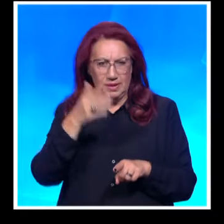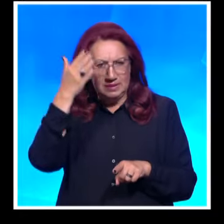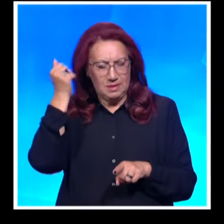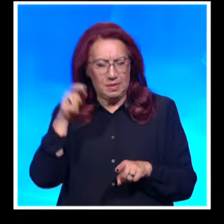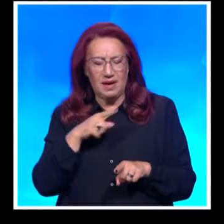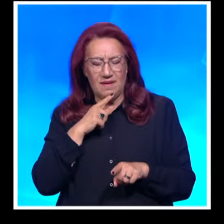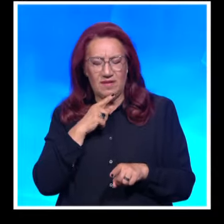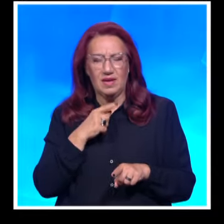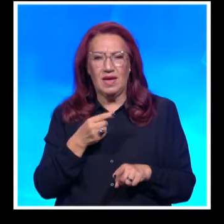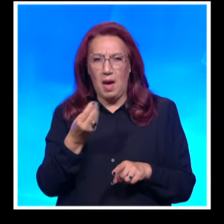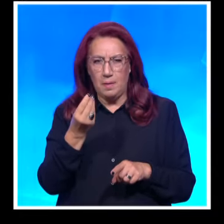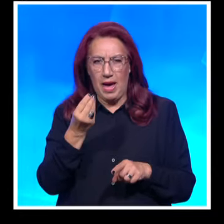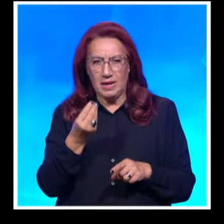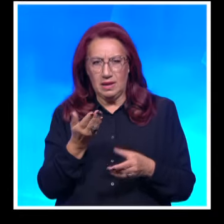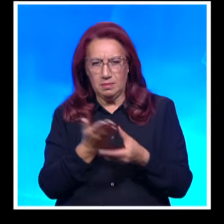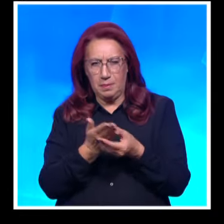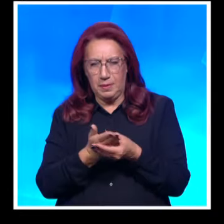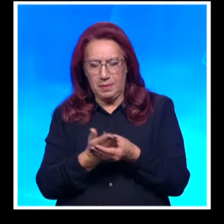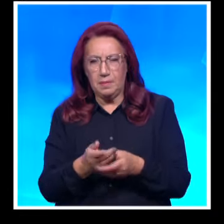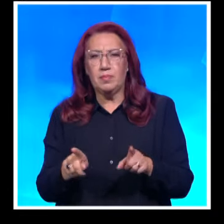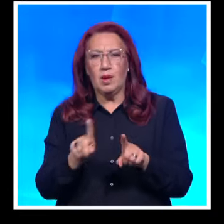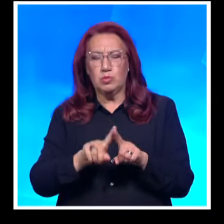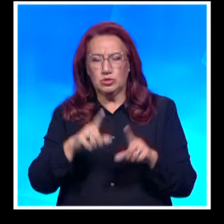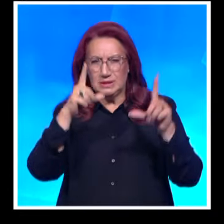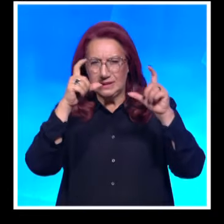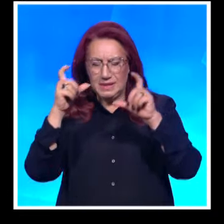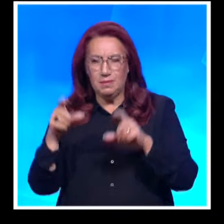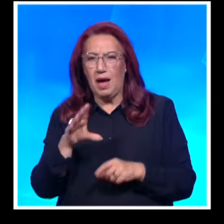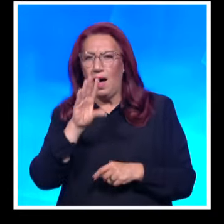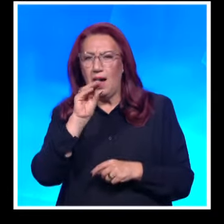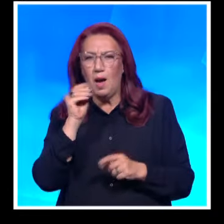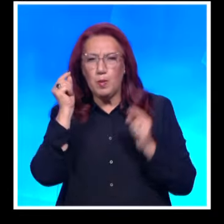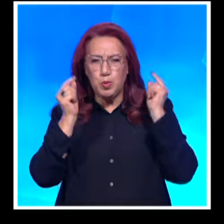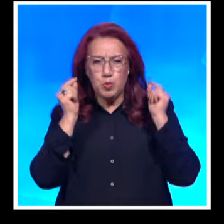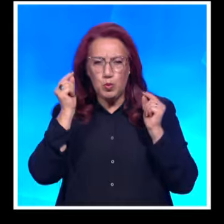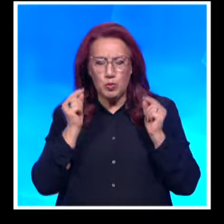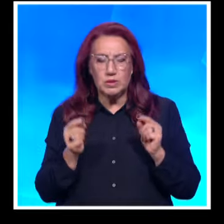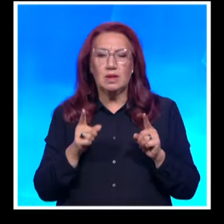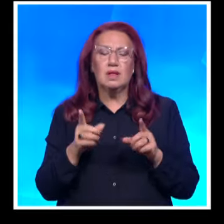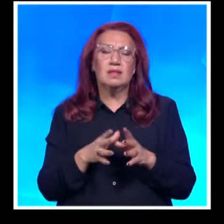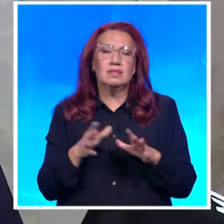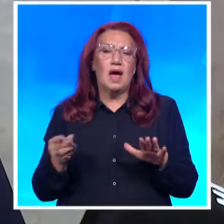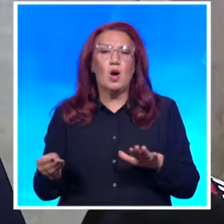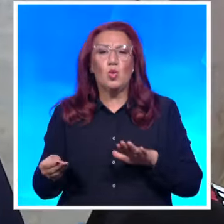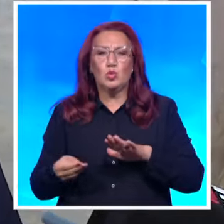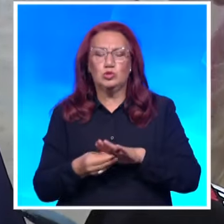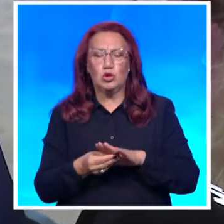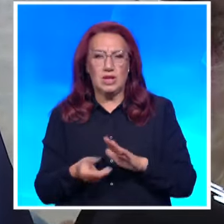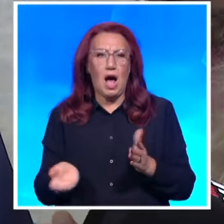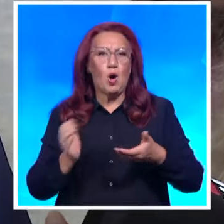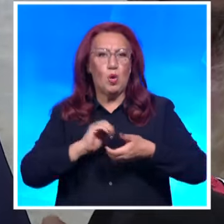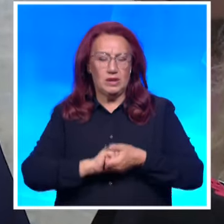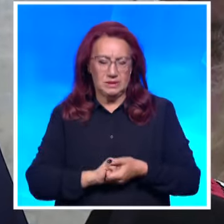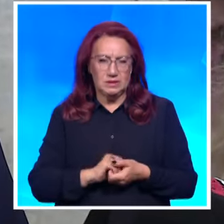на ППДБ. Най-корупционната коалиция в България. Тепърво ще ви разказвам как са потулени